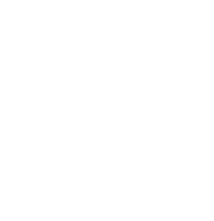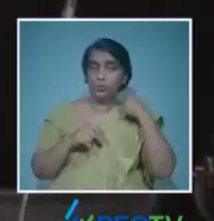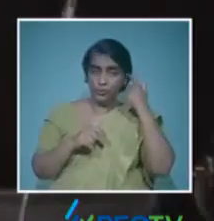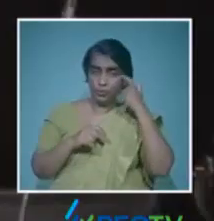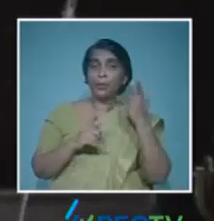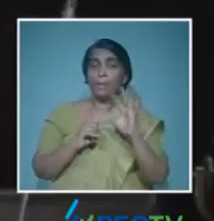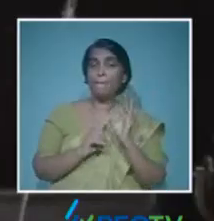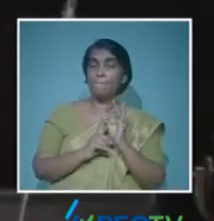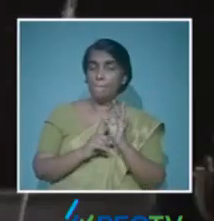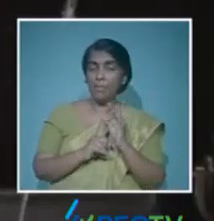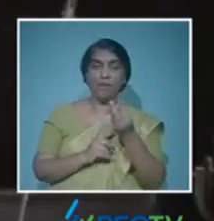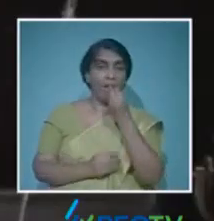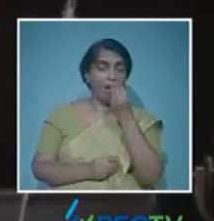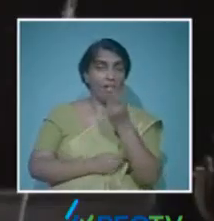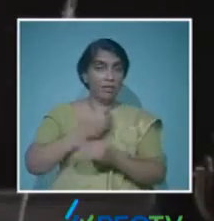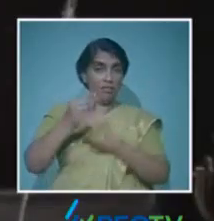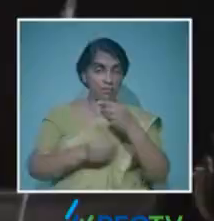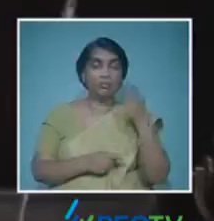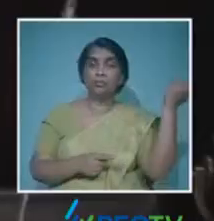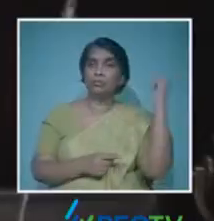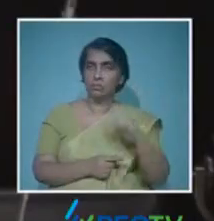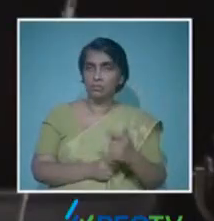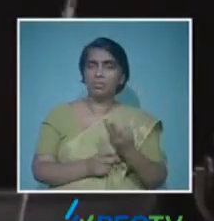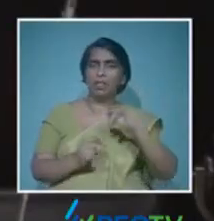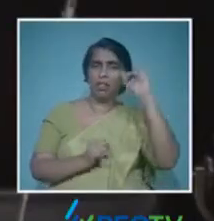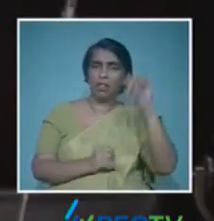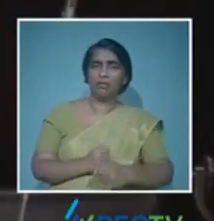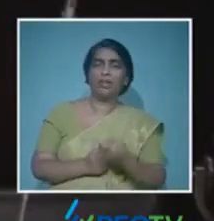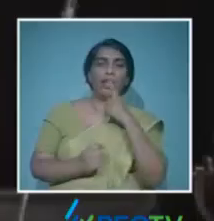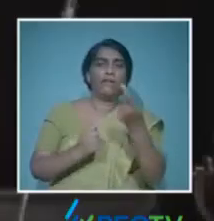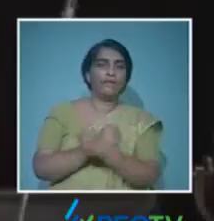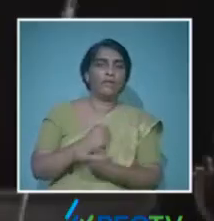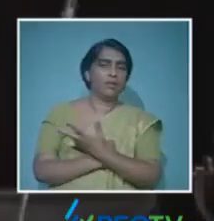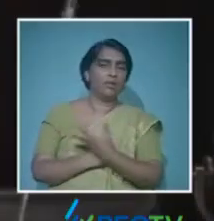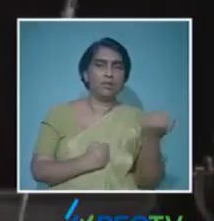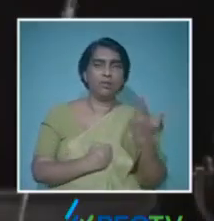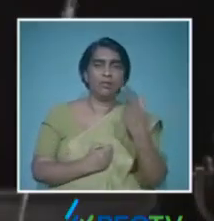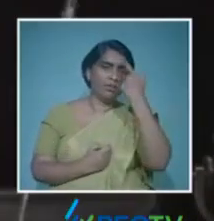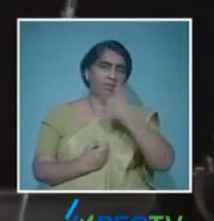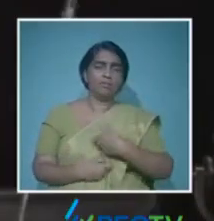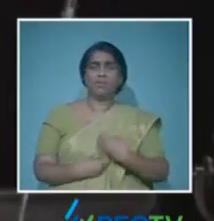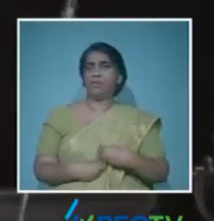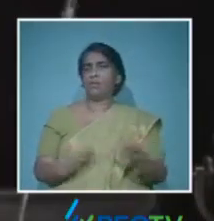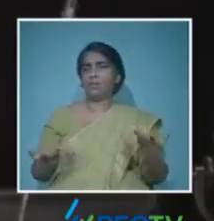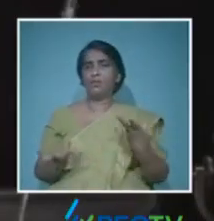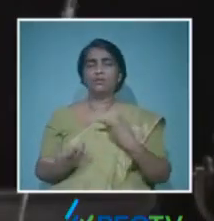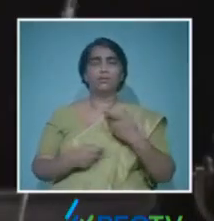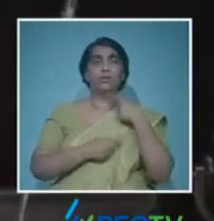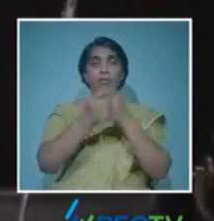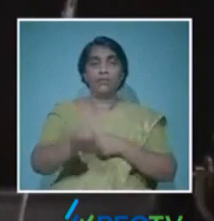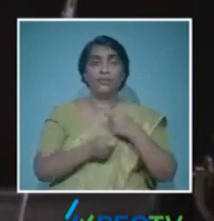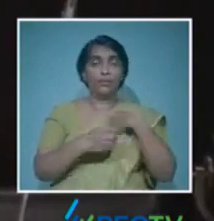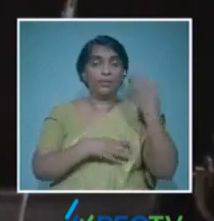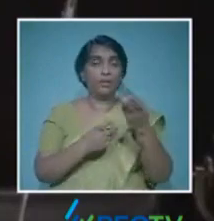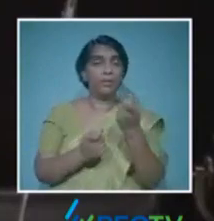තේරුමක් නැහැනේ. ප්‍රයිවට් හාල් මෝල් හිමියන් ඇවිදිලා කුණු කොල්ලට වීටික ගන්නවා. ඇයි ගොවිය අතරමං වෙලා ඊළඟ කන්නේ වගා කරන්න සල්ලි